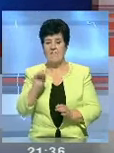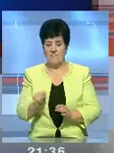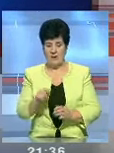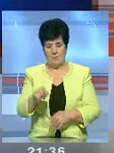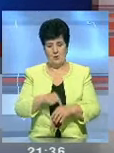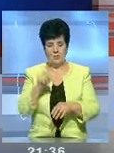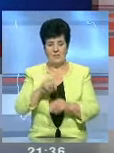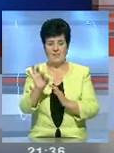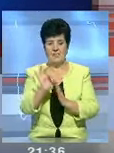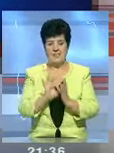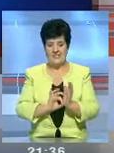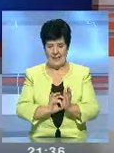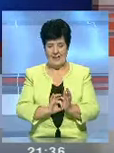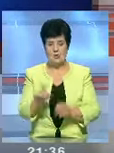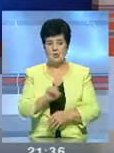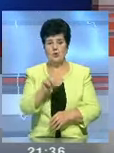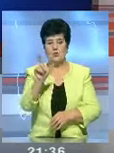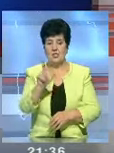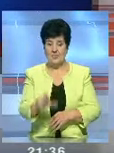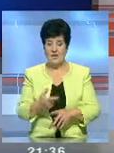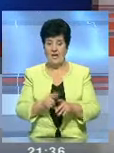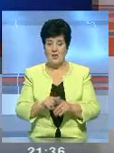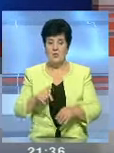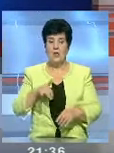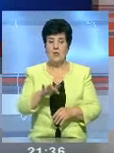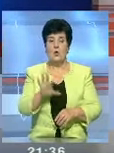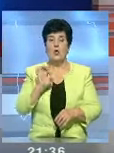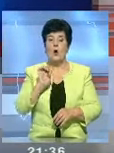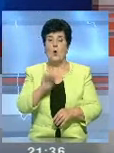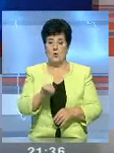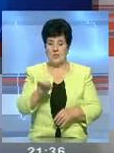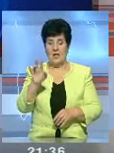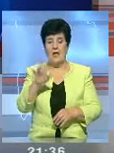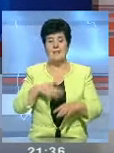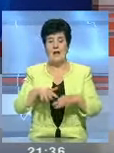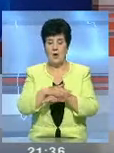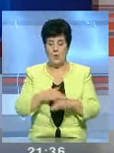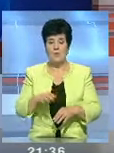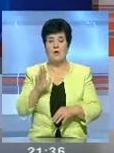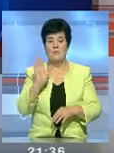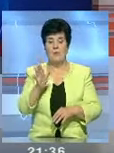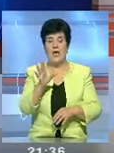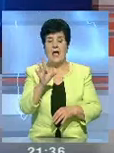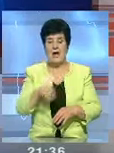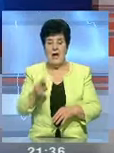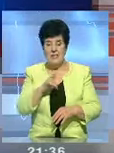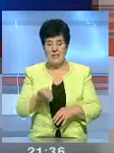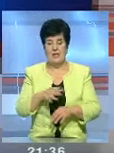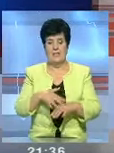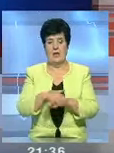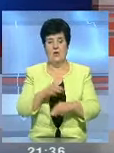почувствуете, что человек, который идет от народа, он идет ради народа. Я 15 лет по всем направлениям